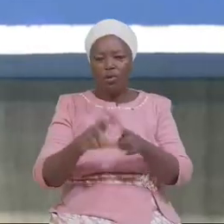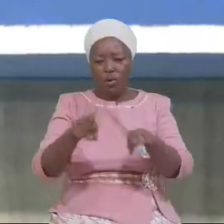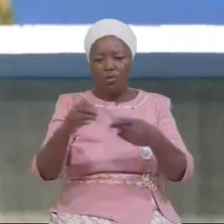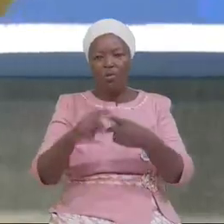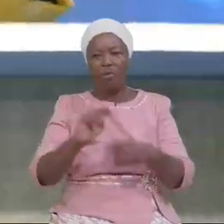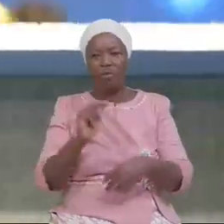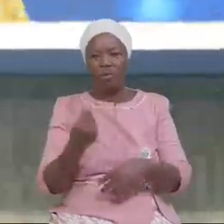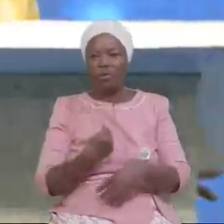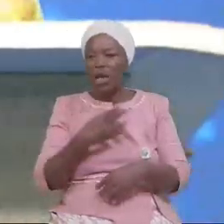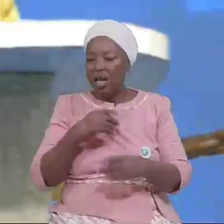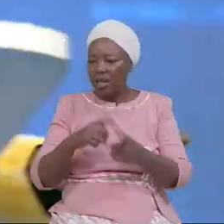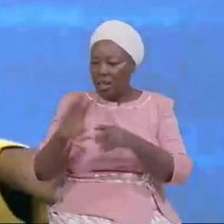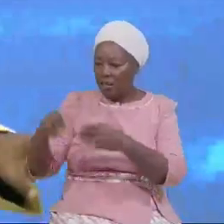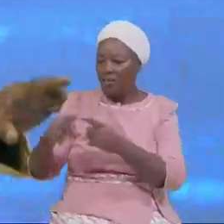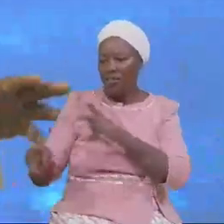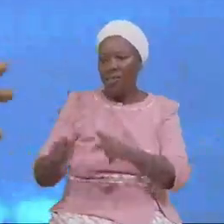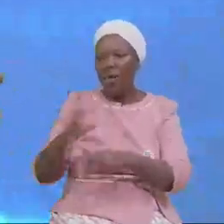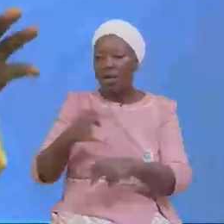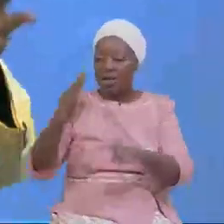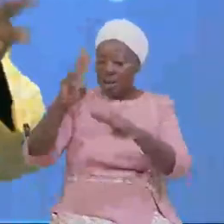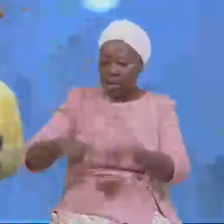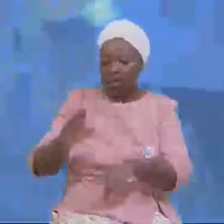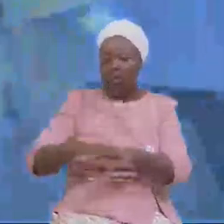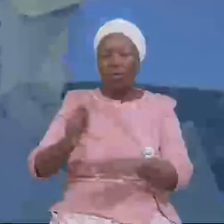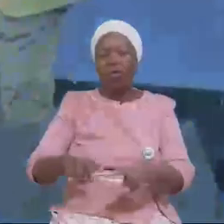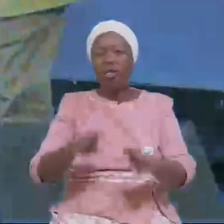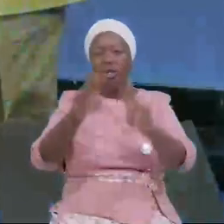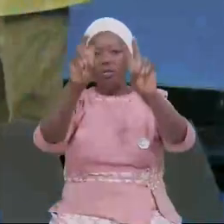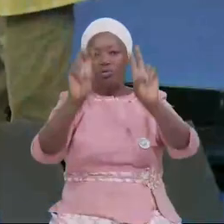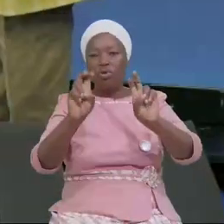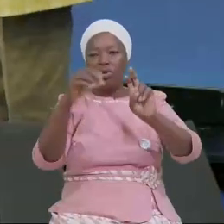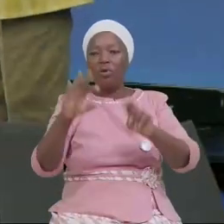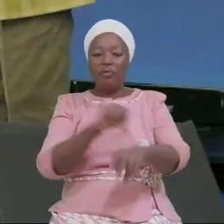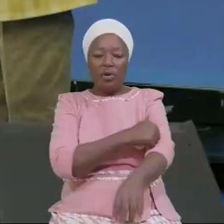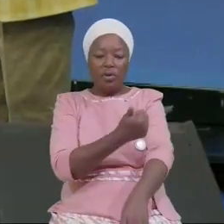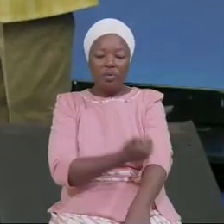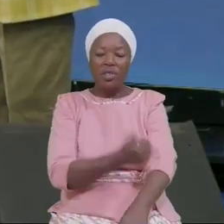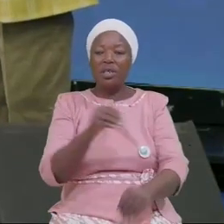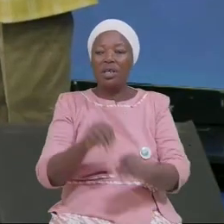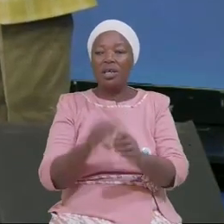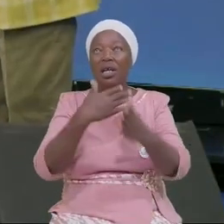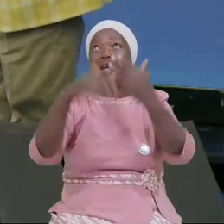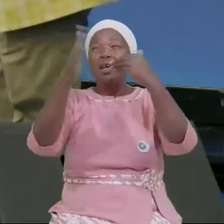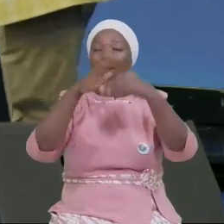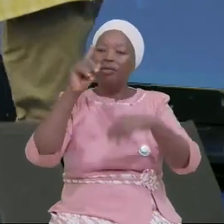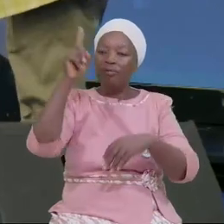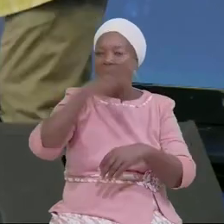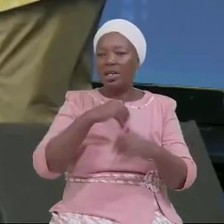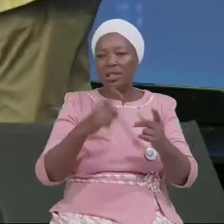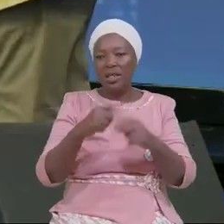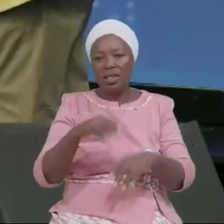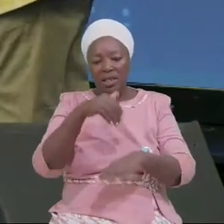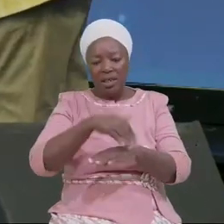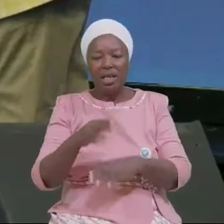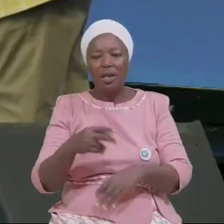transférer. Il est assis sur le trône d'autorité au ciel. Et il a envoyé